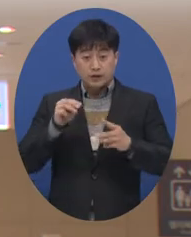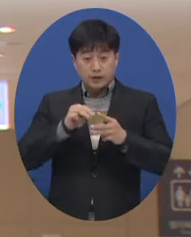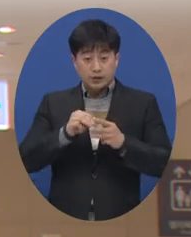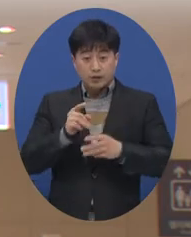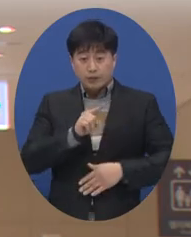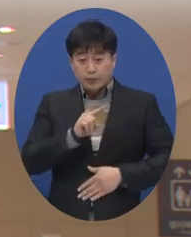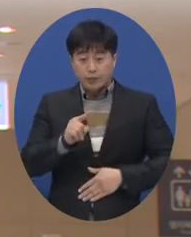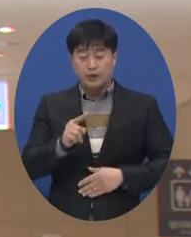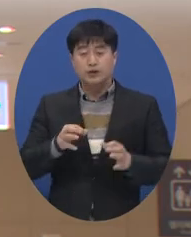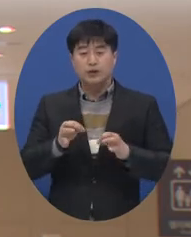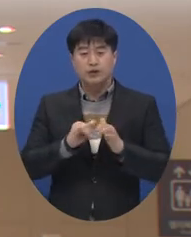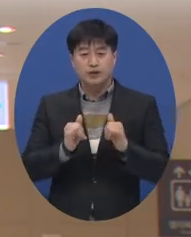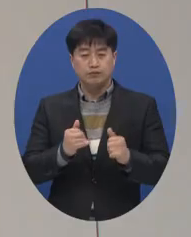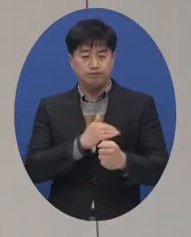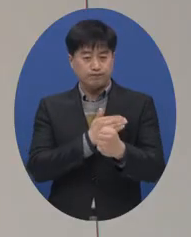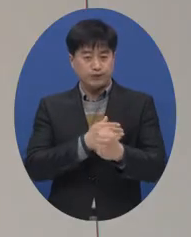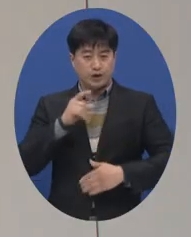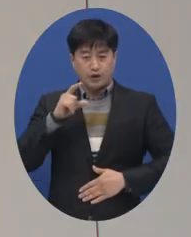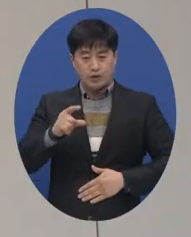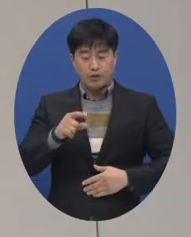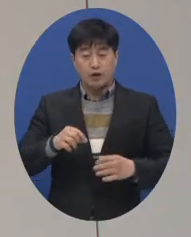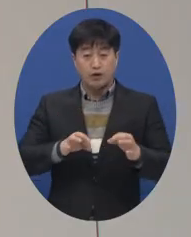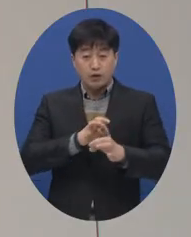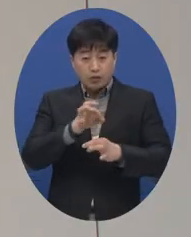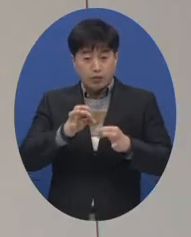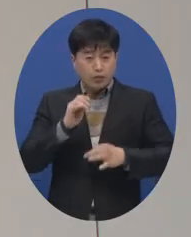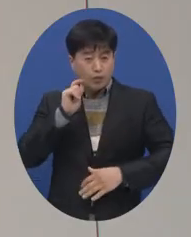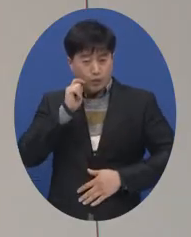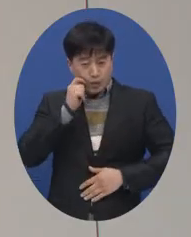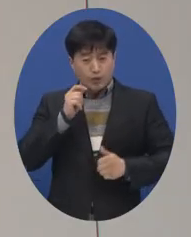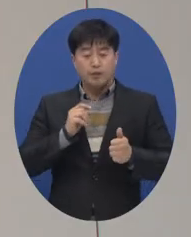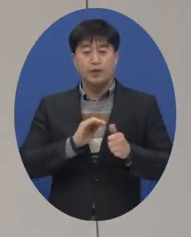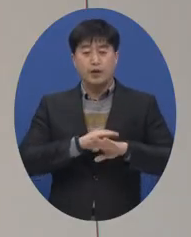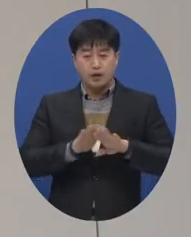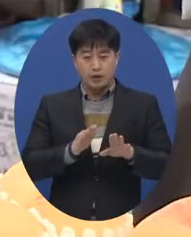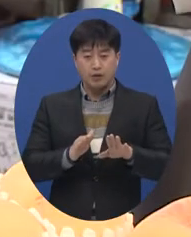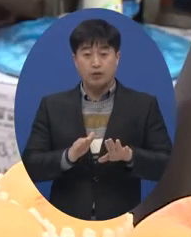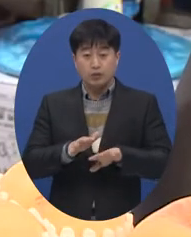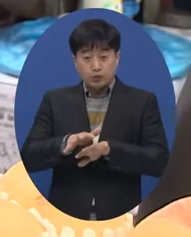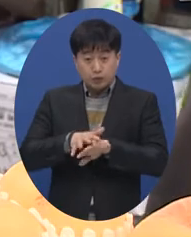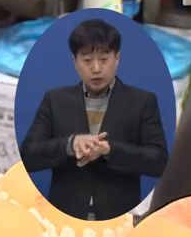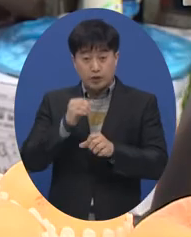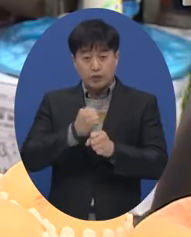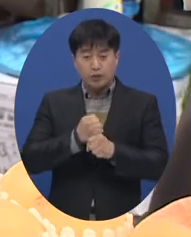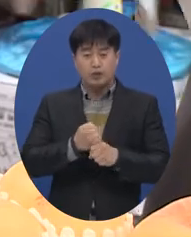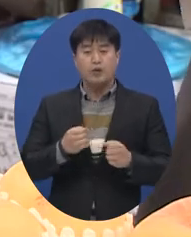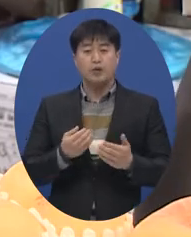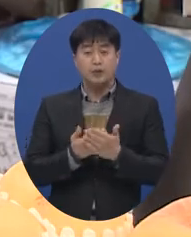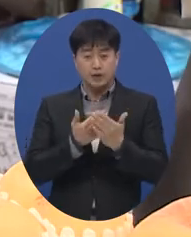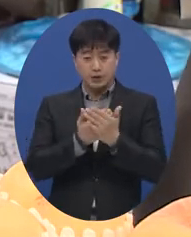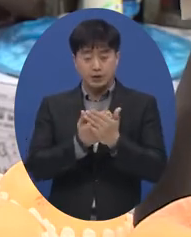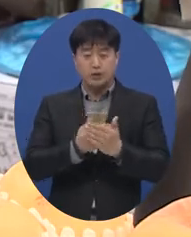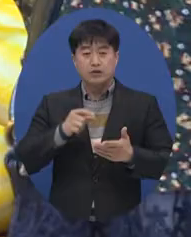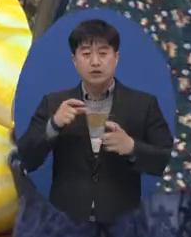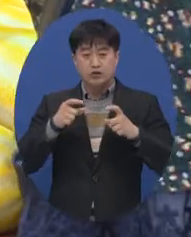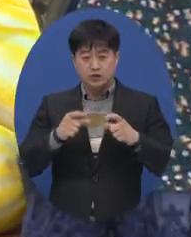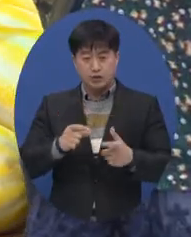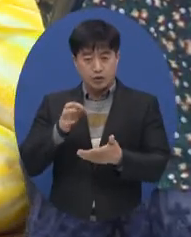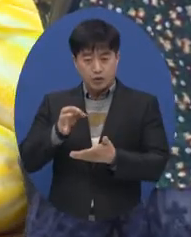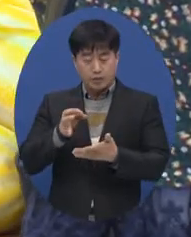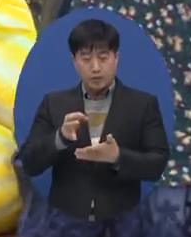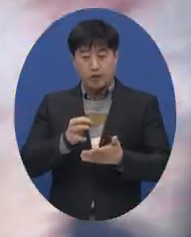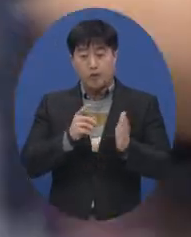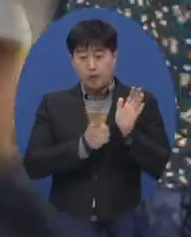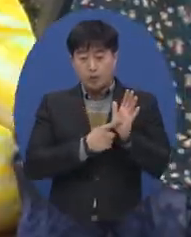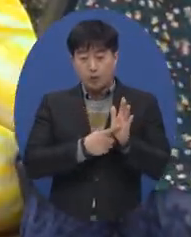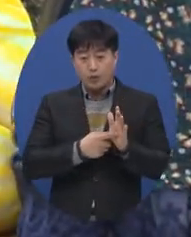센터는 상인들의 역량을 강화하고 경영애로 해소, 상권 조직화와 전통시장 활성화, 경기지역화폐 홍보와 유통